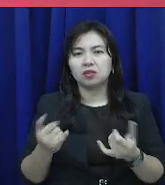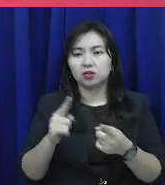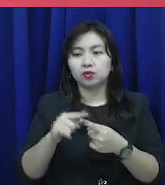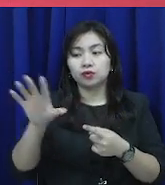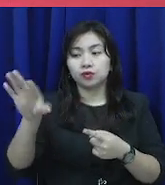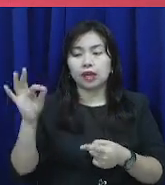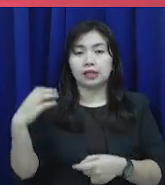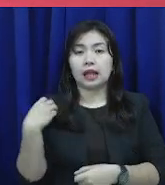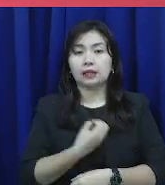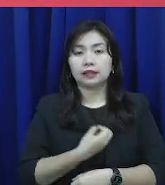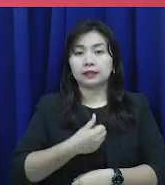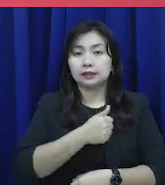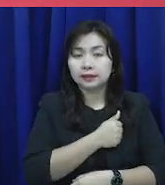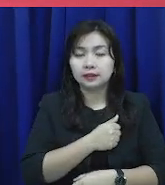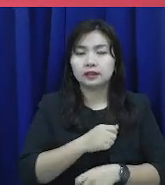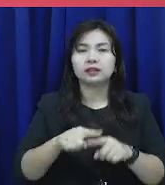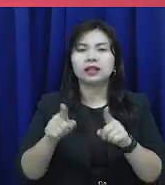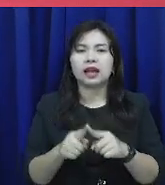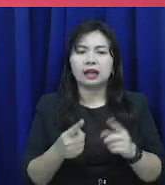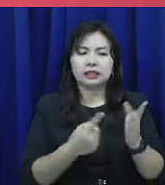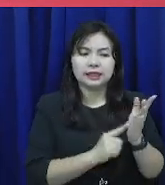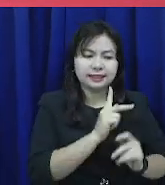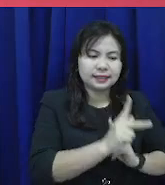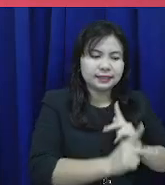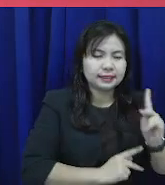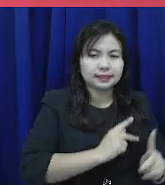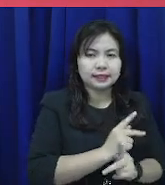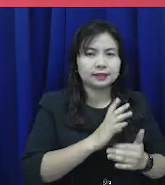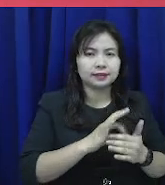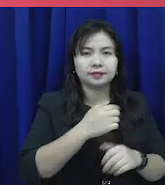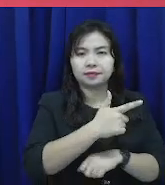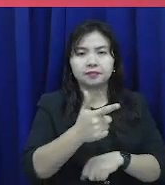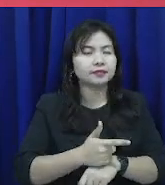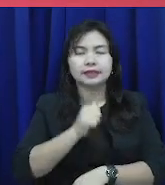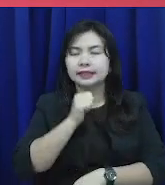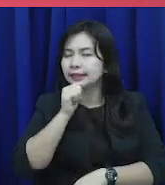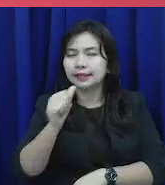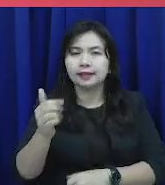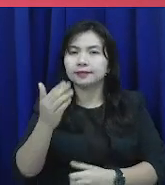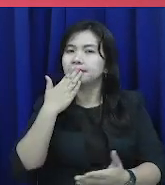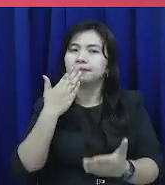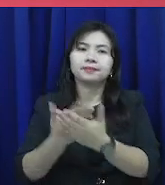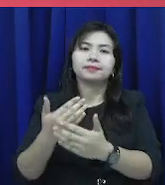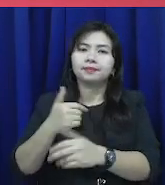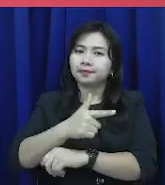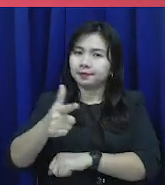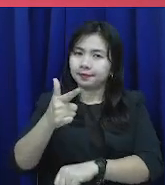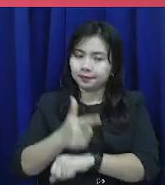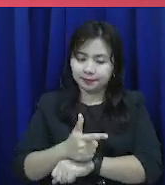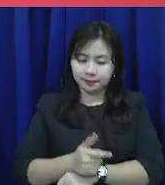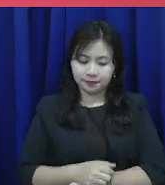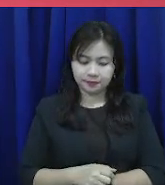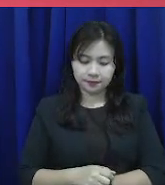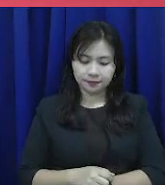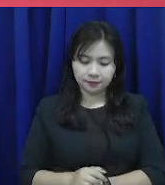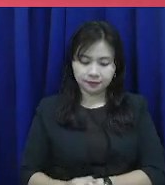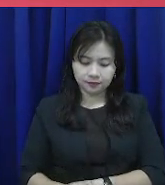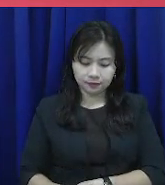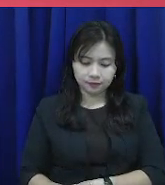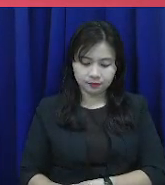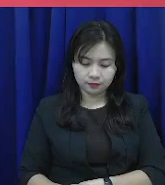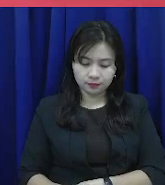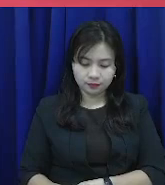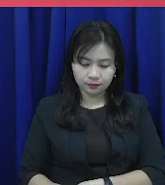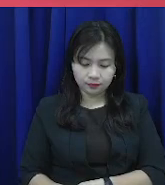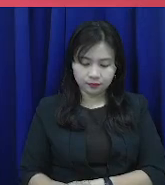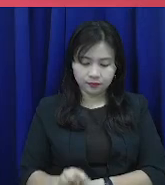ourselves as these kind of grounds which are not good ground you see we can be that